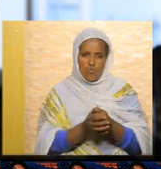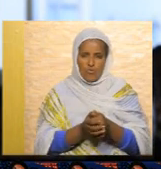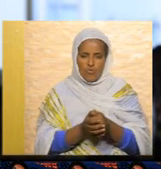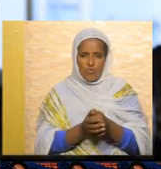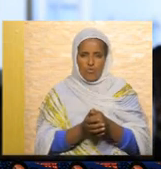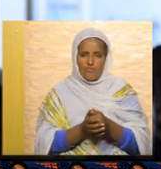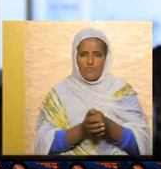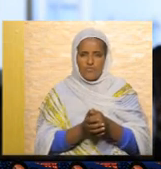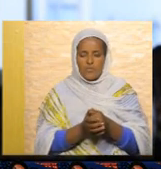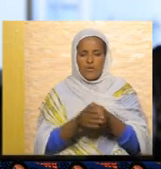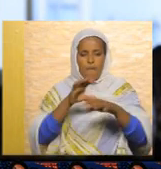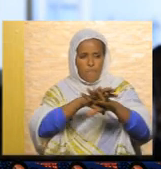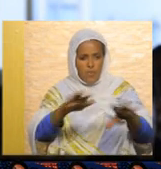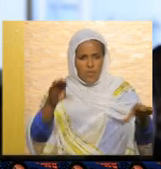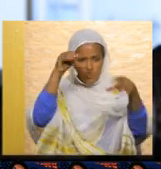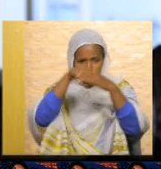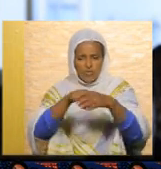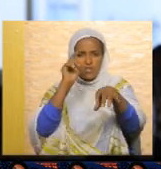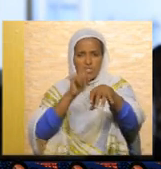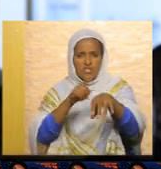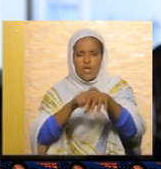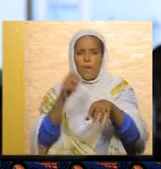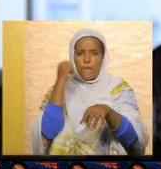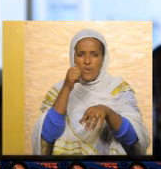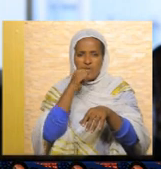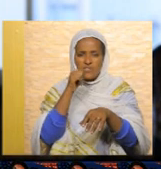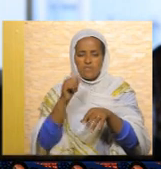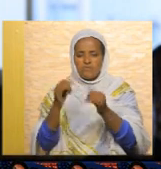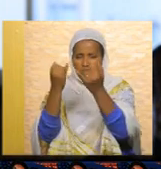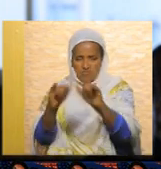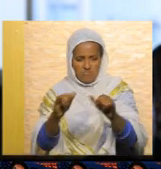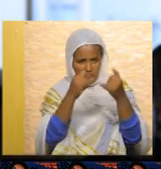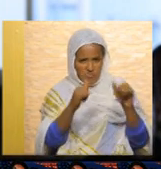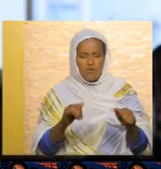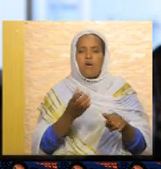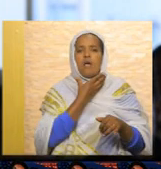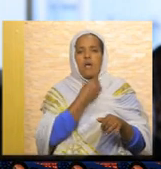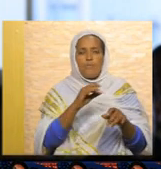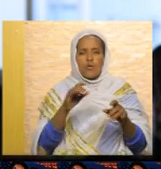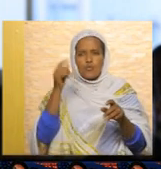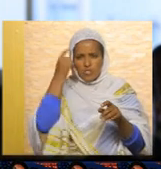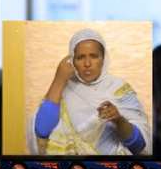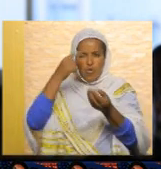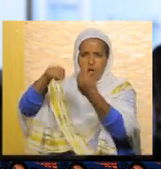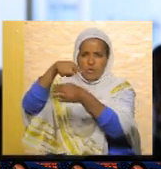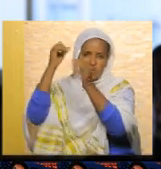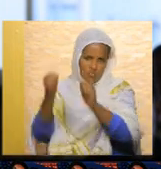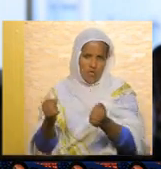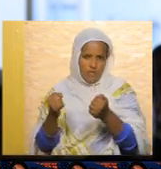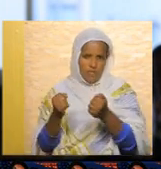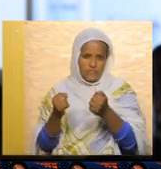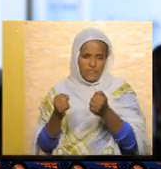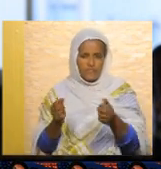አንዳንድ አሁን ሴቶች በስራ በተለያየ መንገድ አገኛቸዋለሁ ፌሚኒስት የሚባሉት ወይም ደግሞ የፌሚኒዝም ምስላዊነት የሚለው ነገር ይቀርባል መሰለኝ